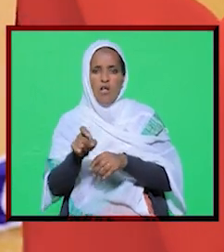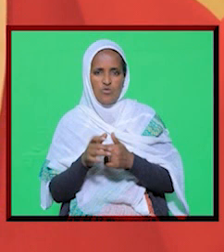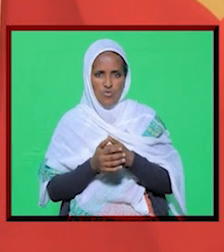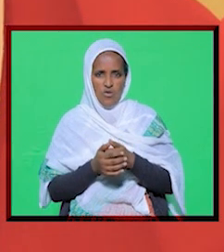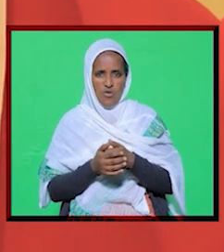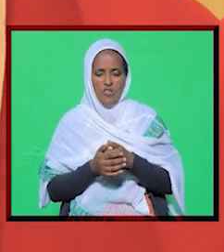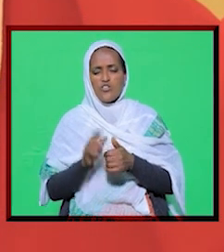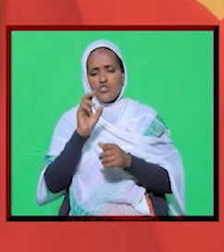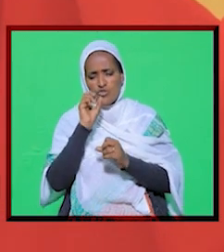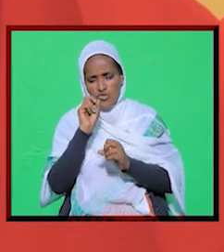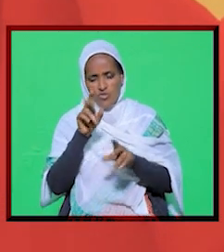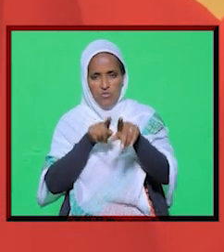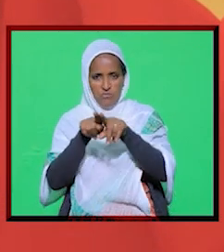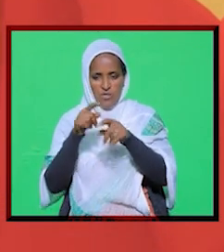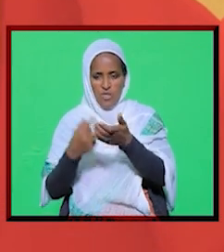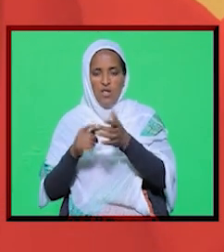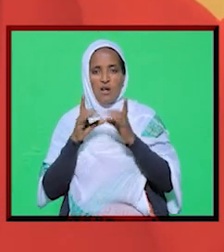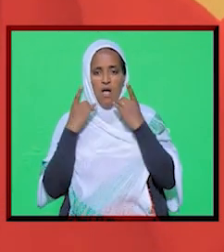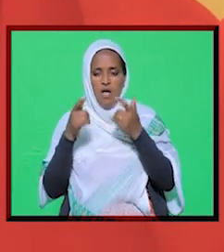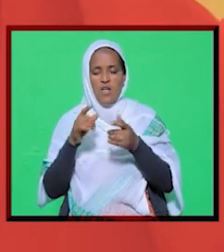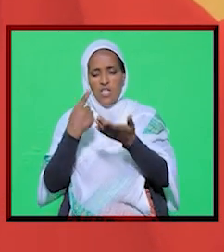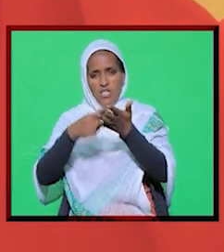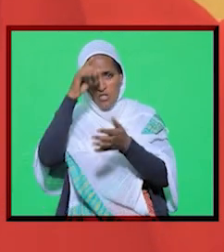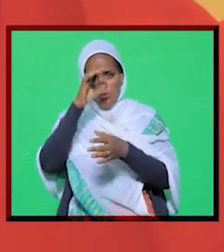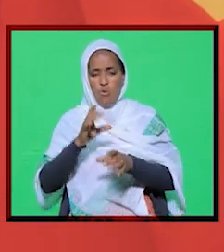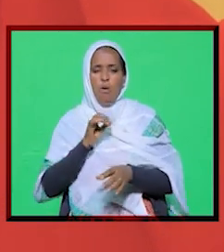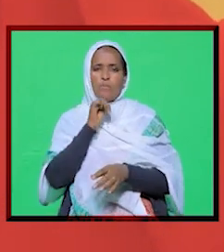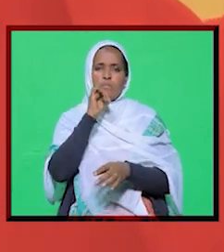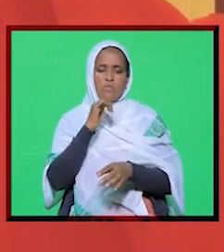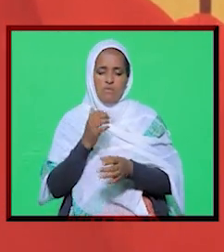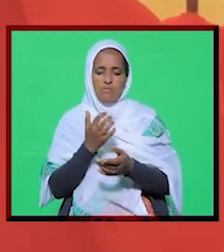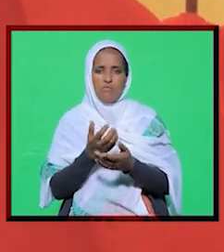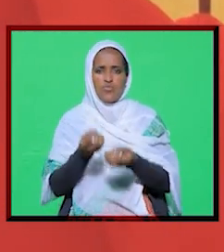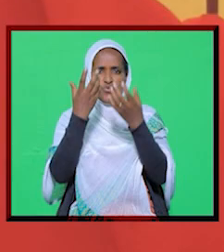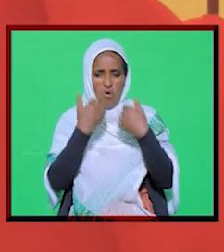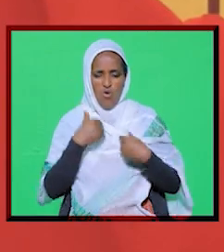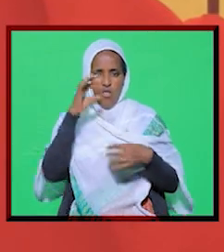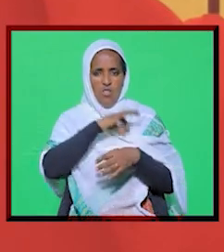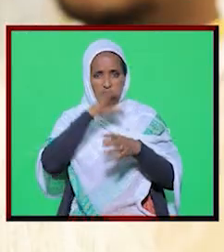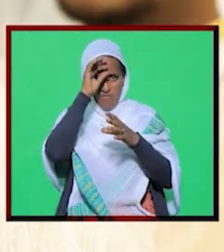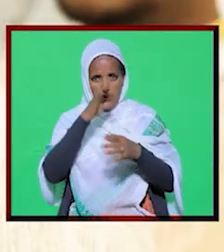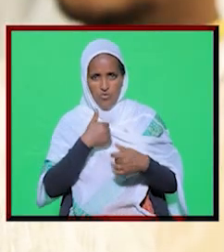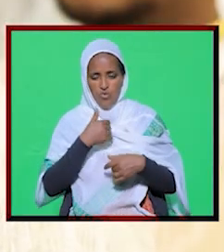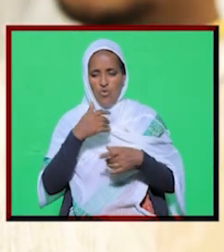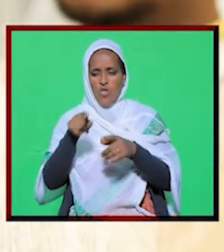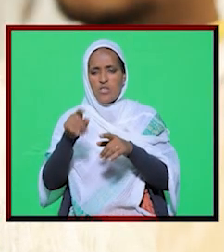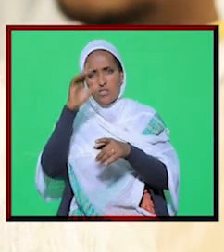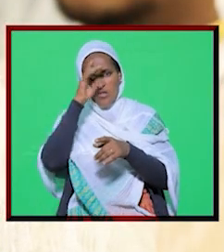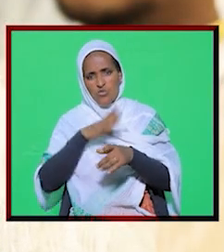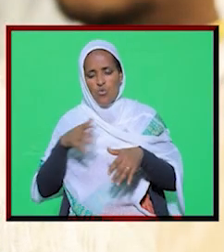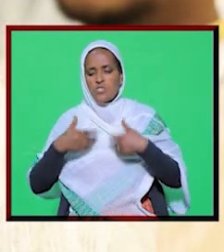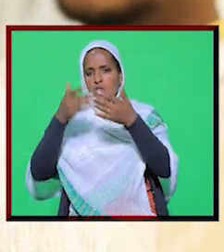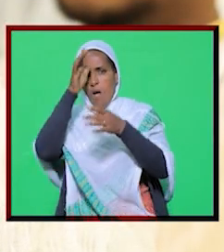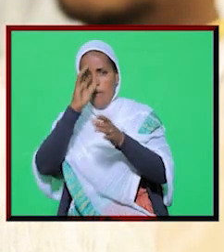ይጠይቃቸዋል። እሺ ላሉ እኚህ ካህን ይህ ሰው ባለጠጋ ነው፣ ሀብት ንብረት የሞላ የተረፈው ሰው ነው፣ ለዚያ ሰው የንስሐ